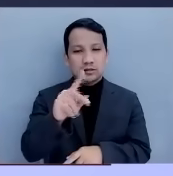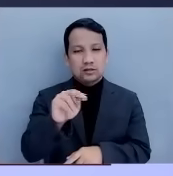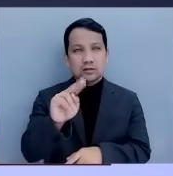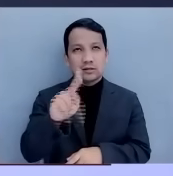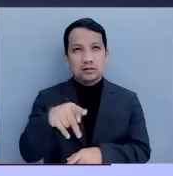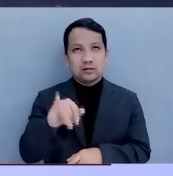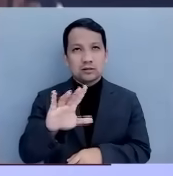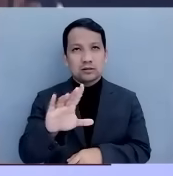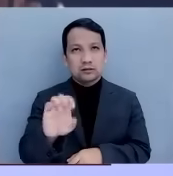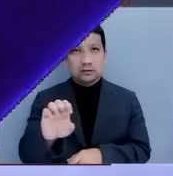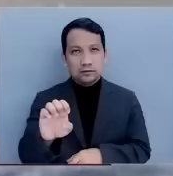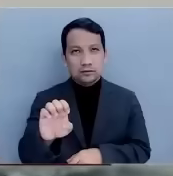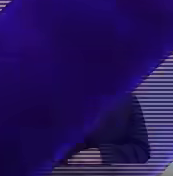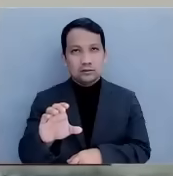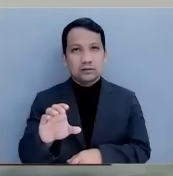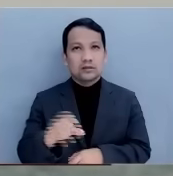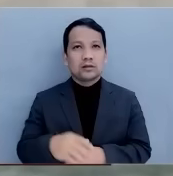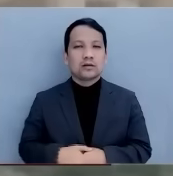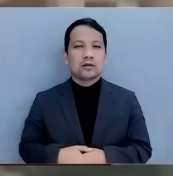Piece.